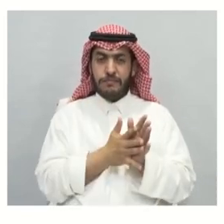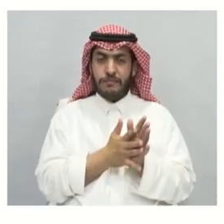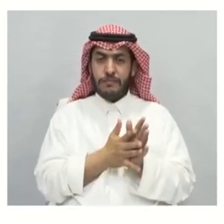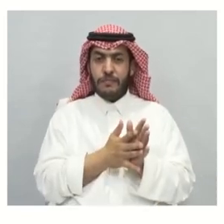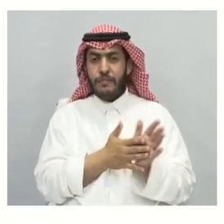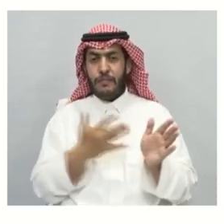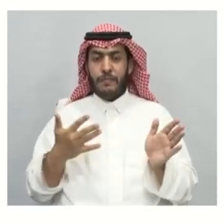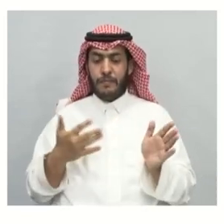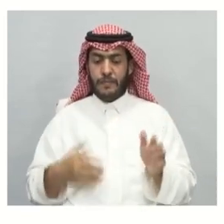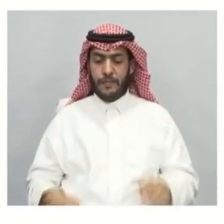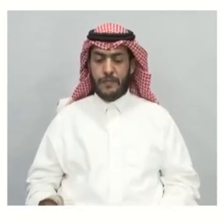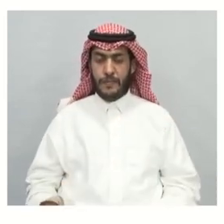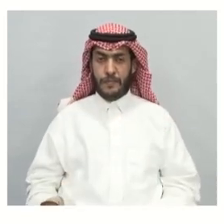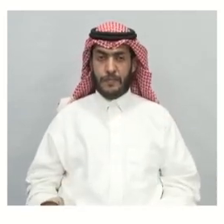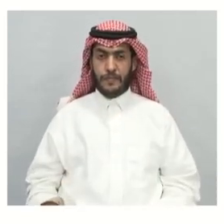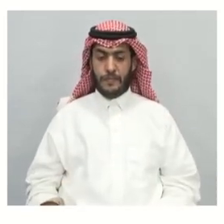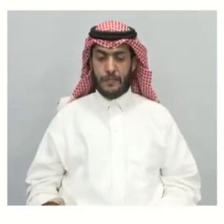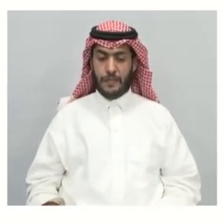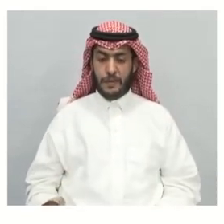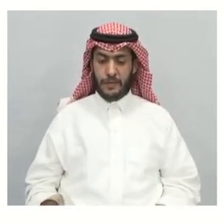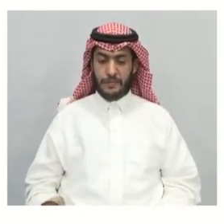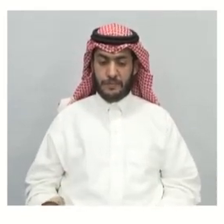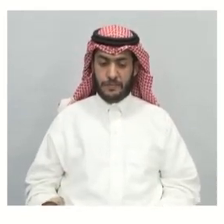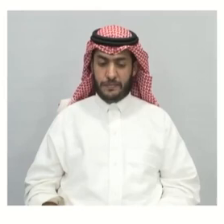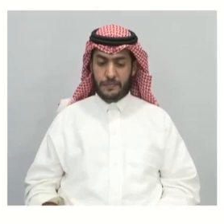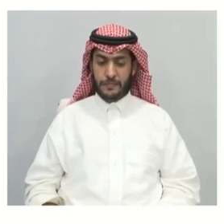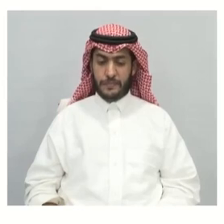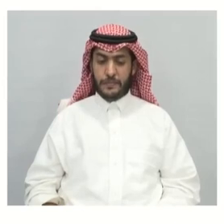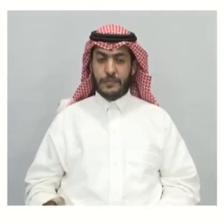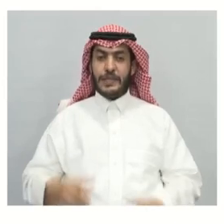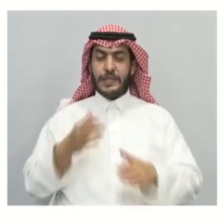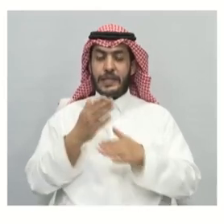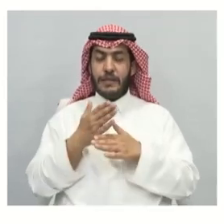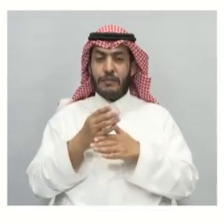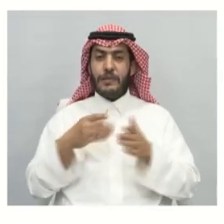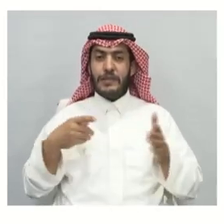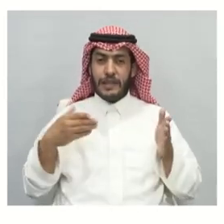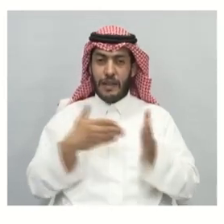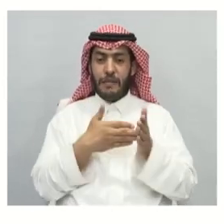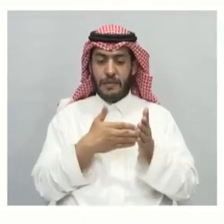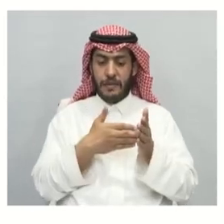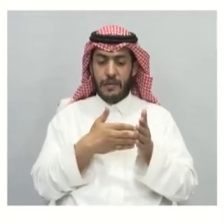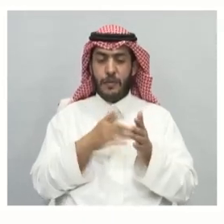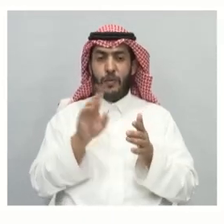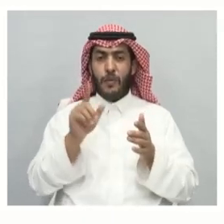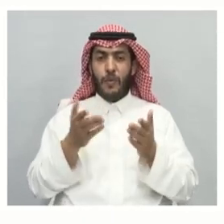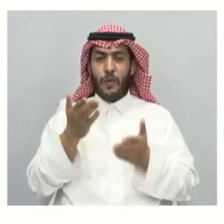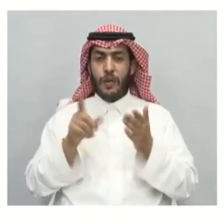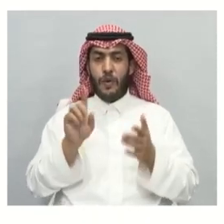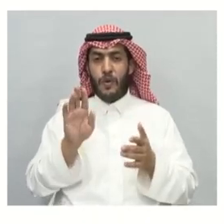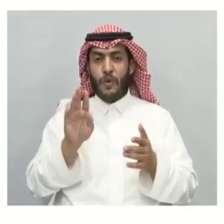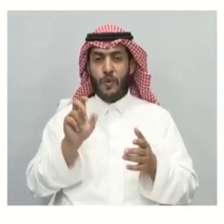الجسيمات اللي ارتدت اللي على يسارك هذه هي ايش السبب لانها اصطدمت بكتله